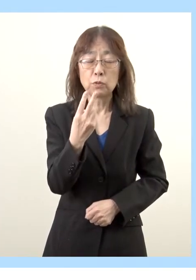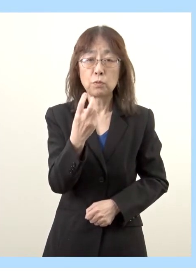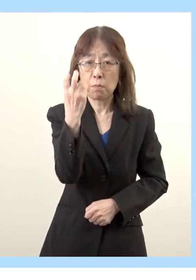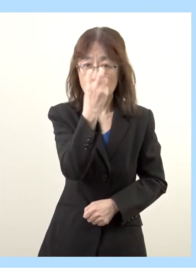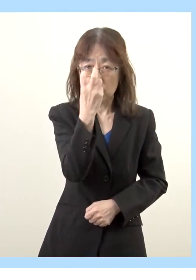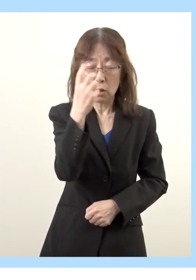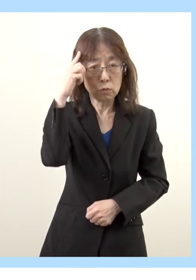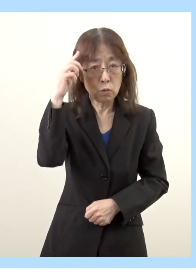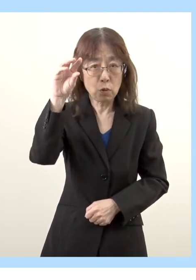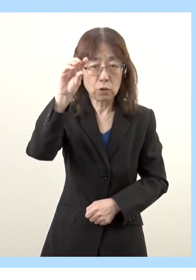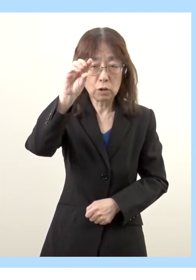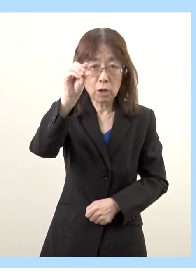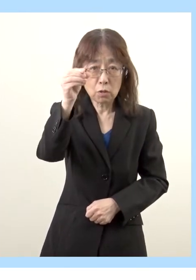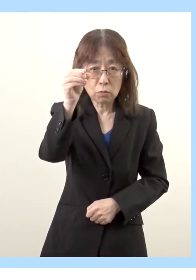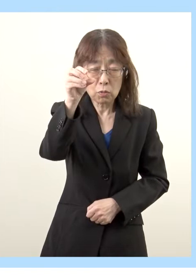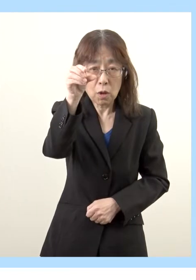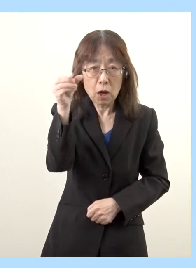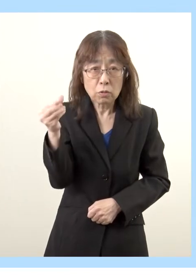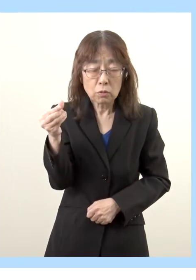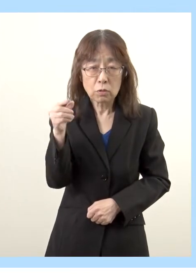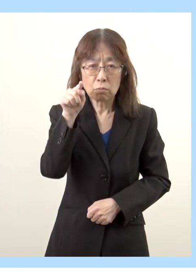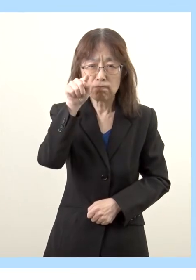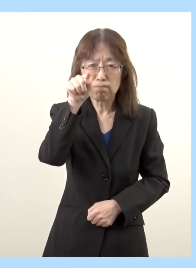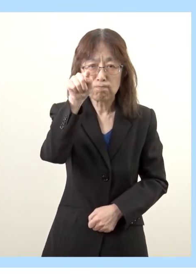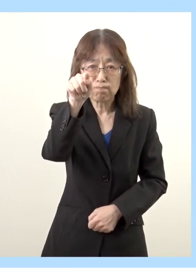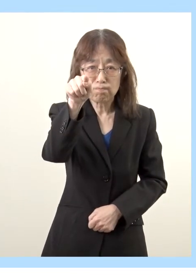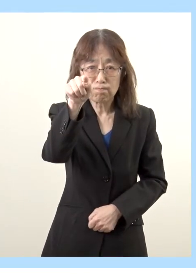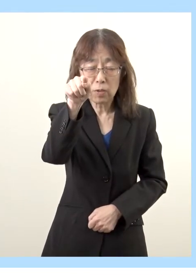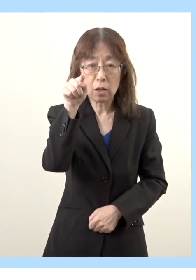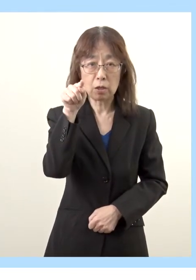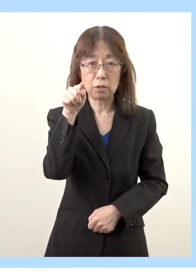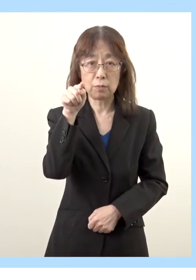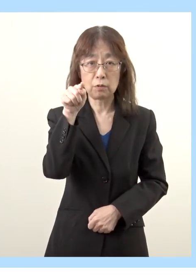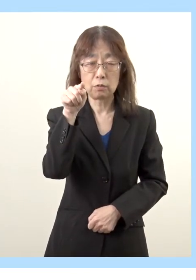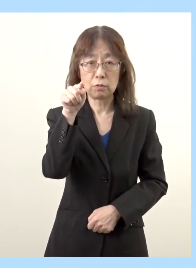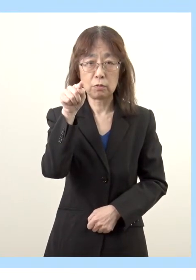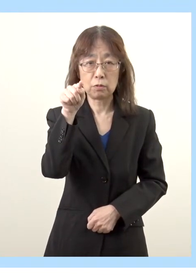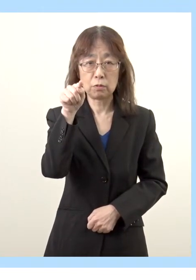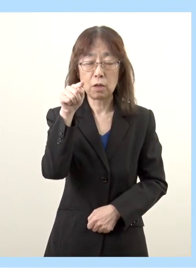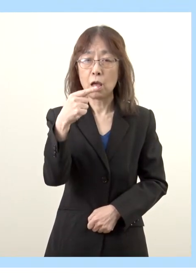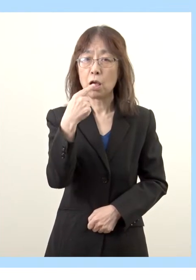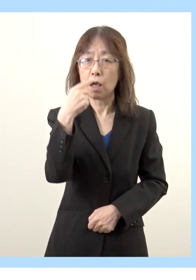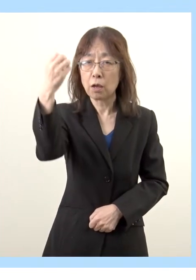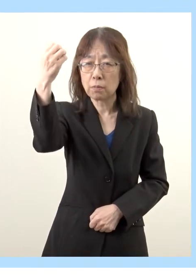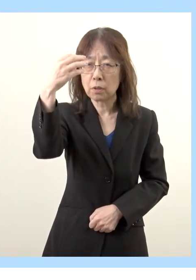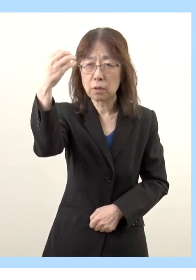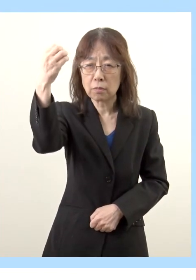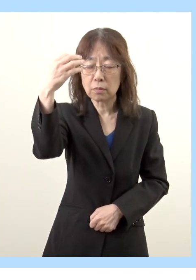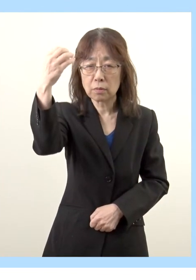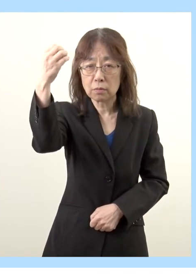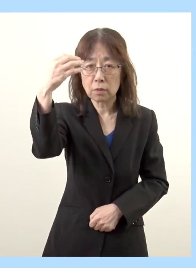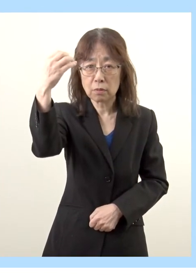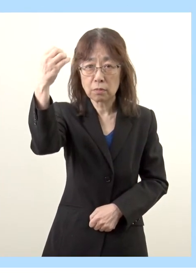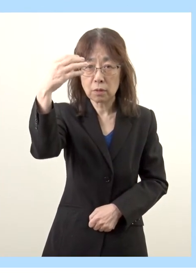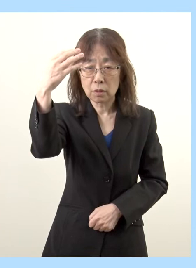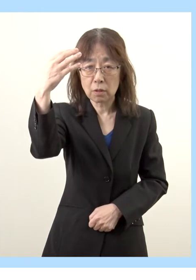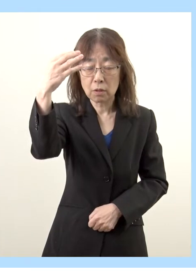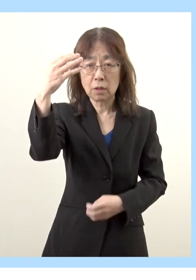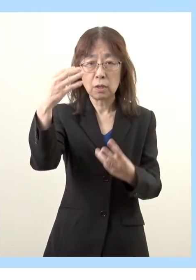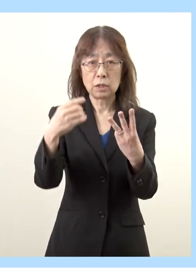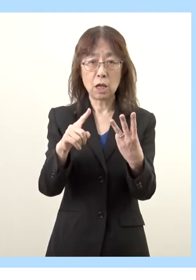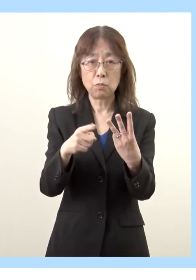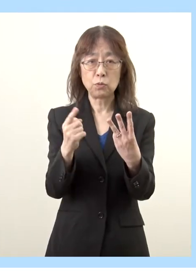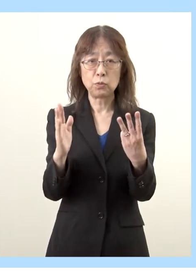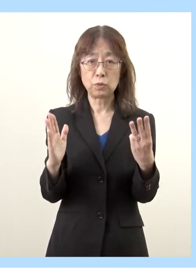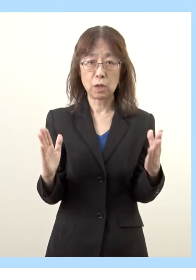にガスメーターの黒いキャップを外し、中のボタンを押し込み手を離します。赤いランプが点滅し